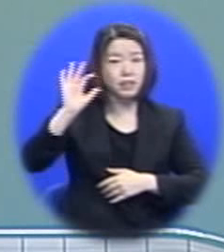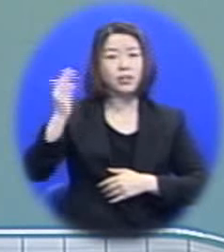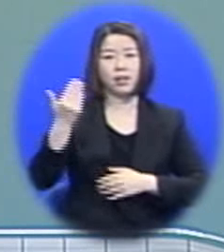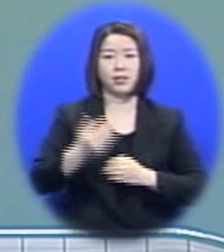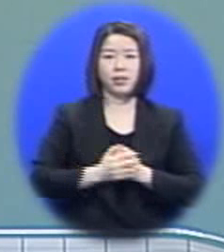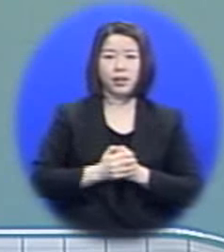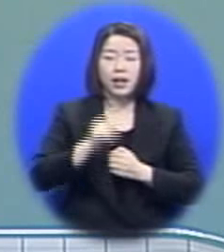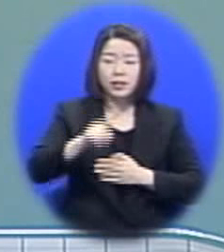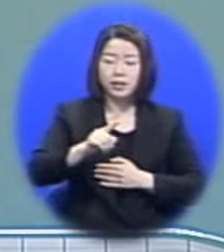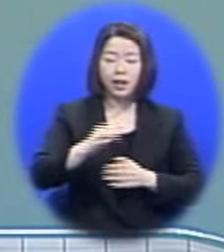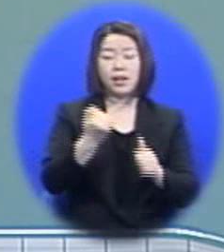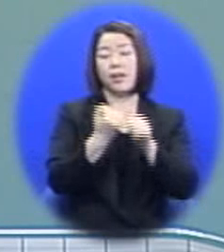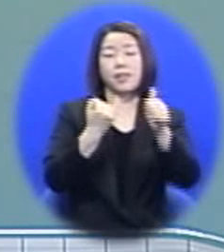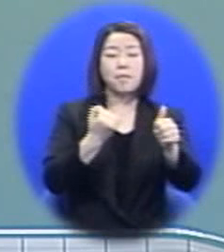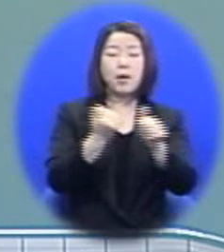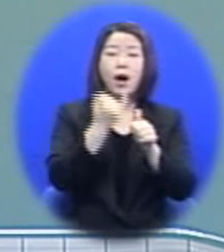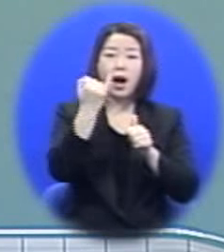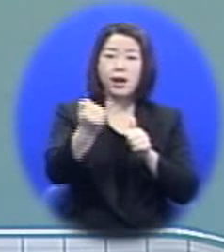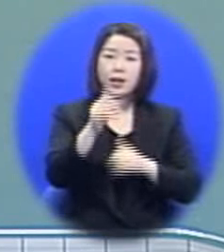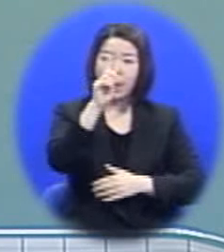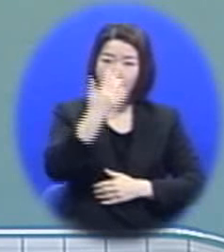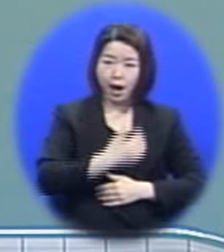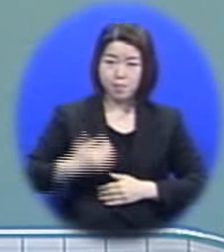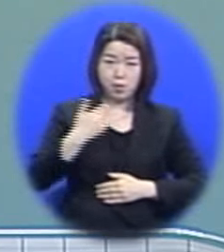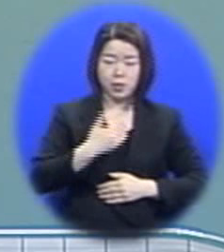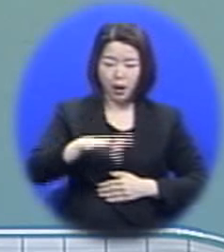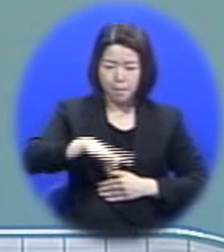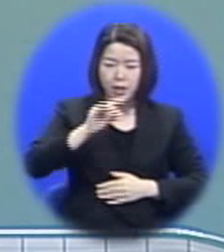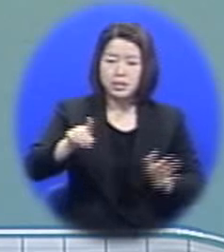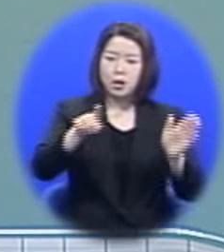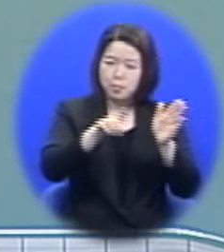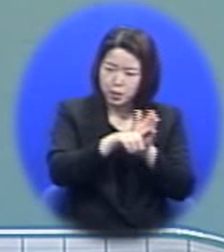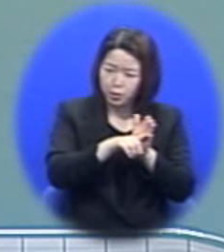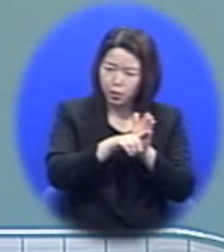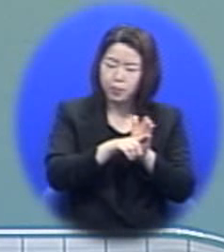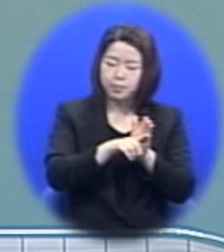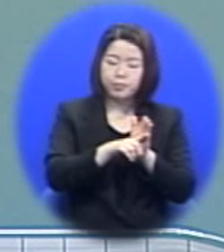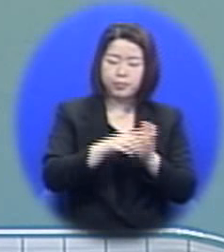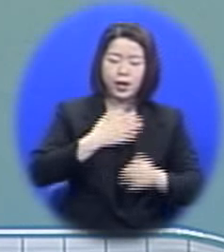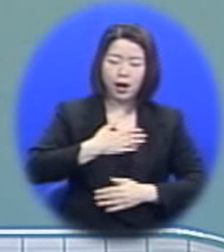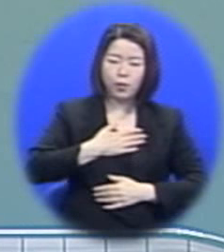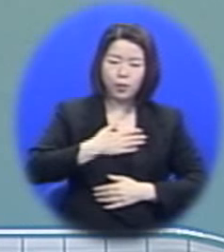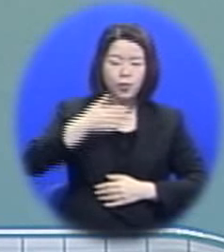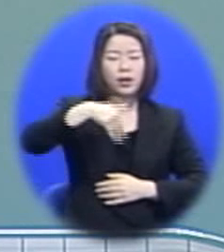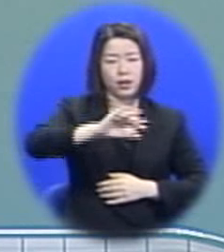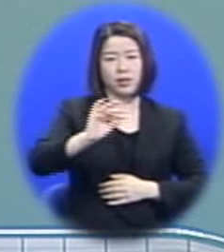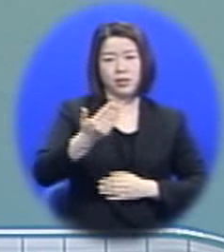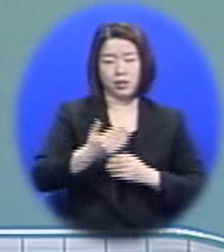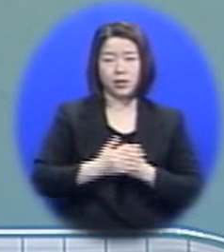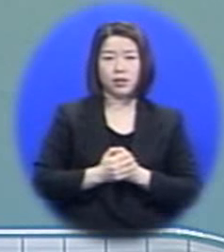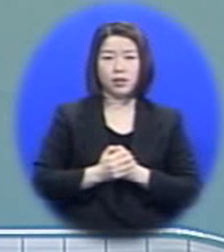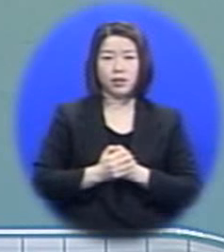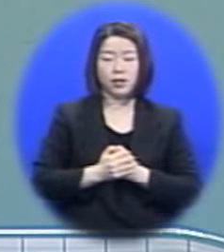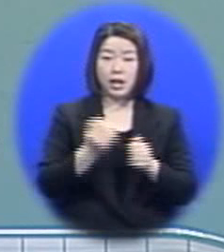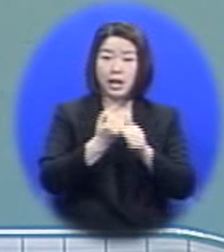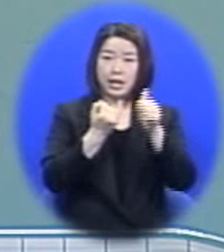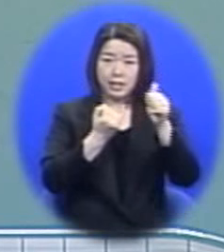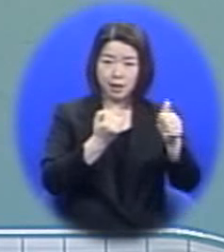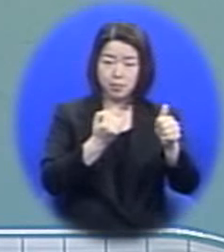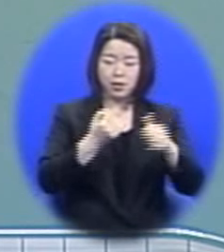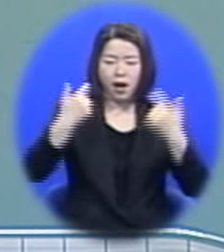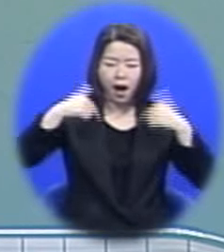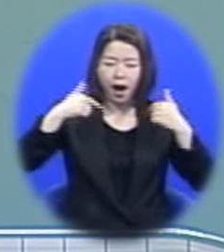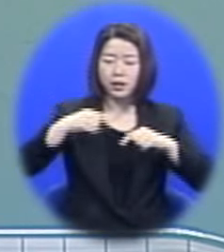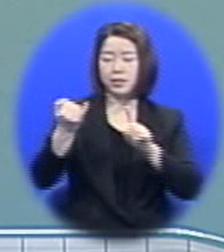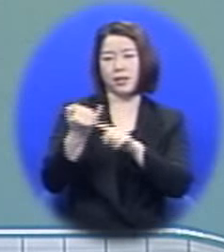바로 남편과 아내가 한 몸이라는 것을 먼저 믿고 인정하고 나가는 거지요. 남편은 항상 아내 편이